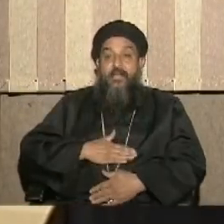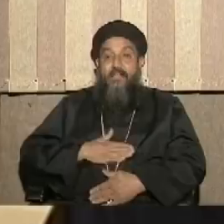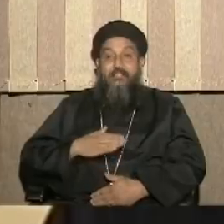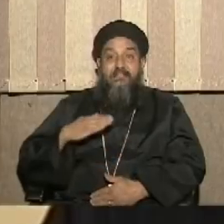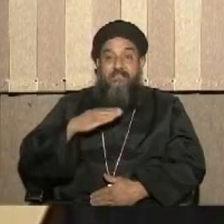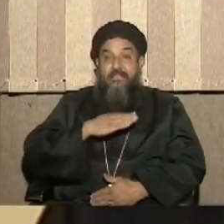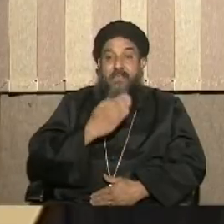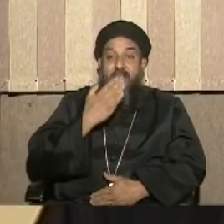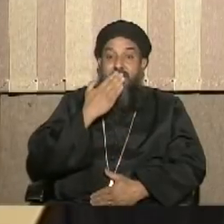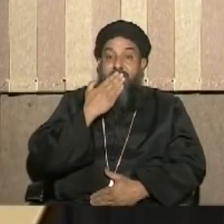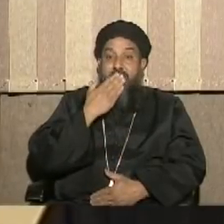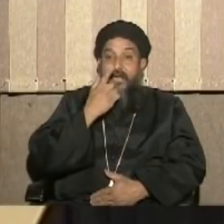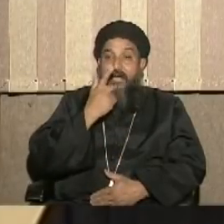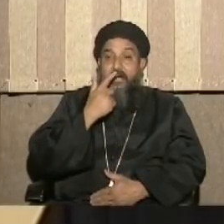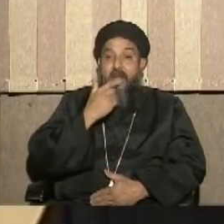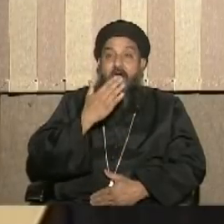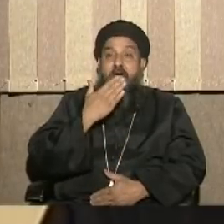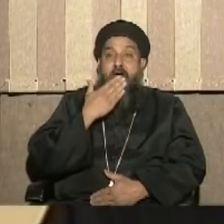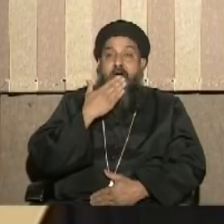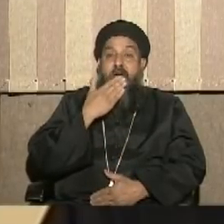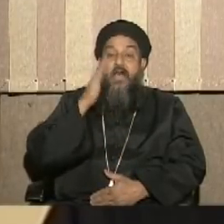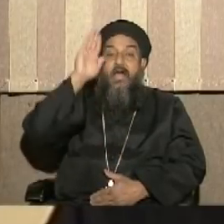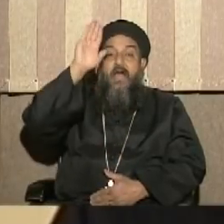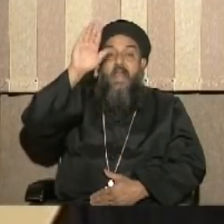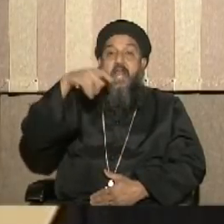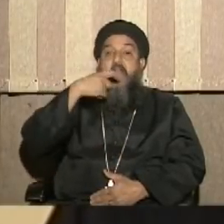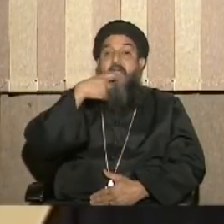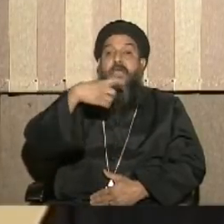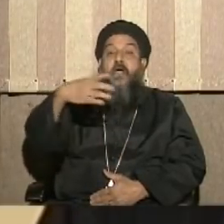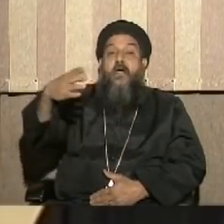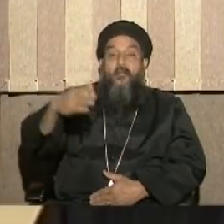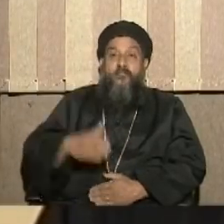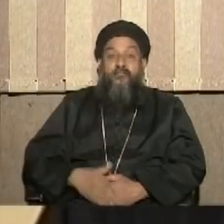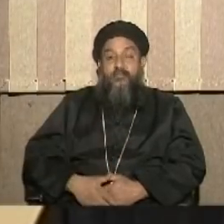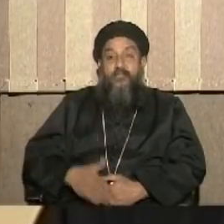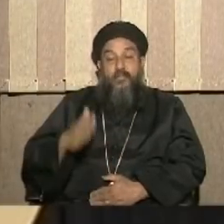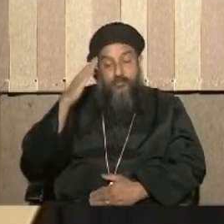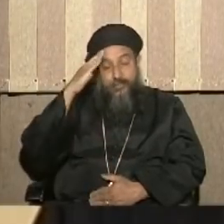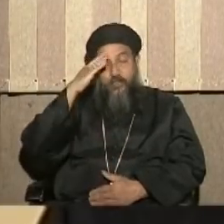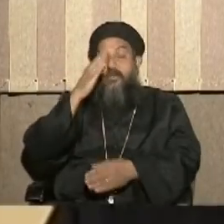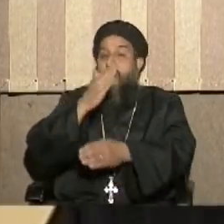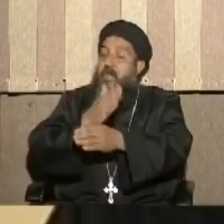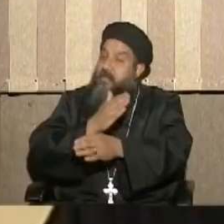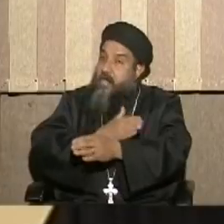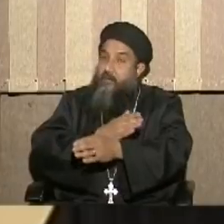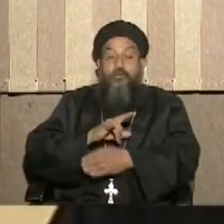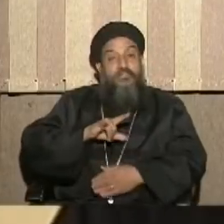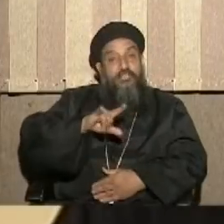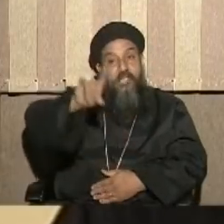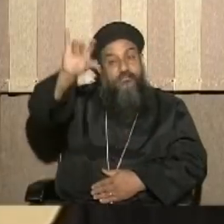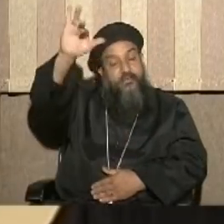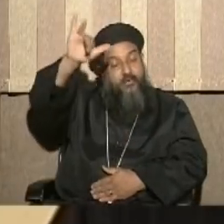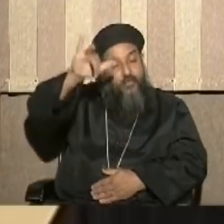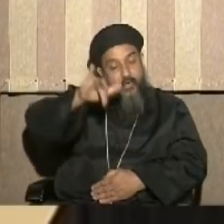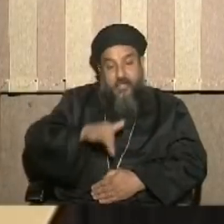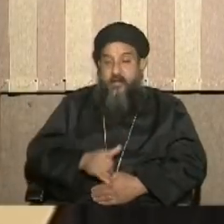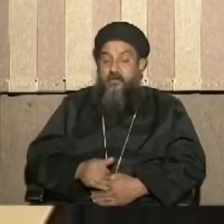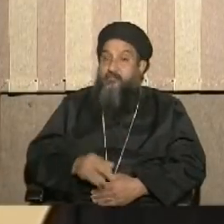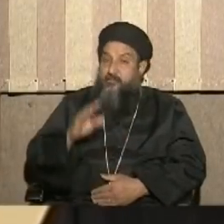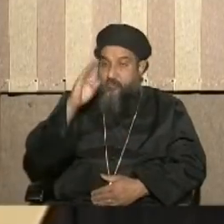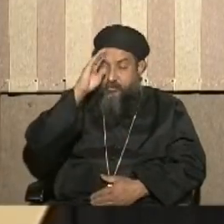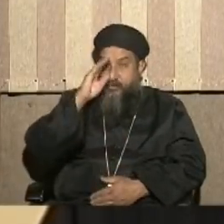على منظمة ماكسيموس ودوماديوس ولجنة القديس يوستوس. الرب يعوضه كل خير على زيارته لنا. إننا